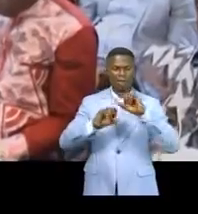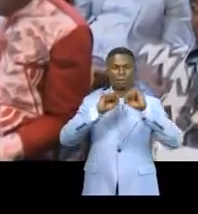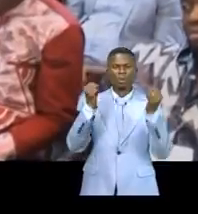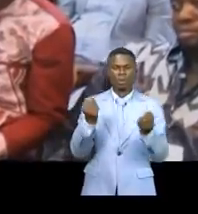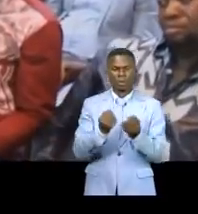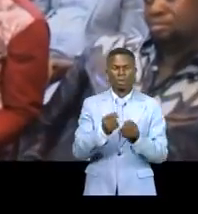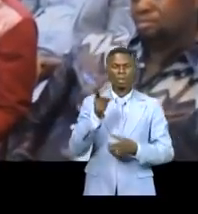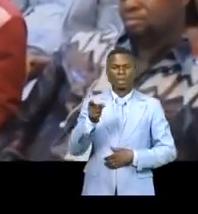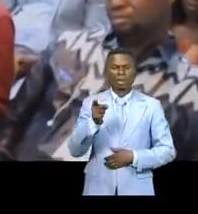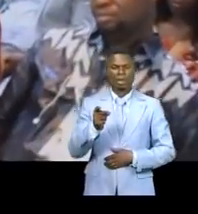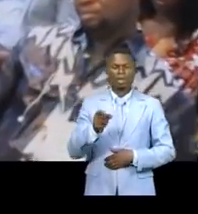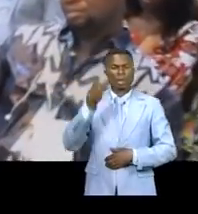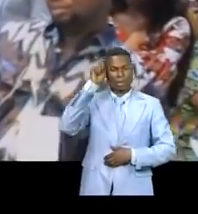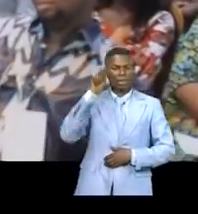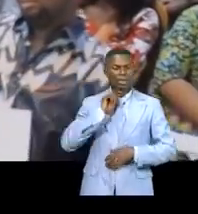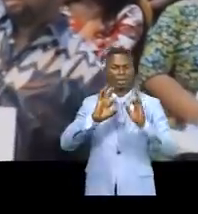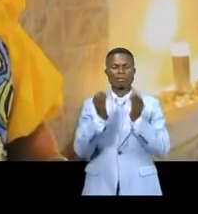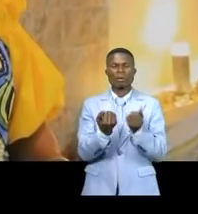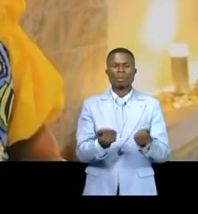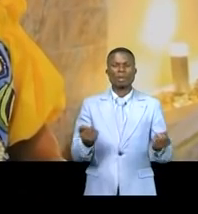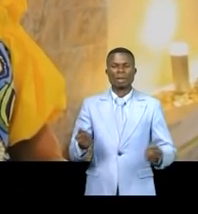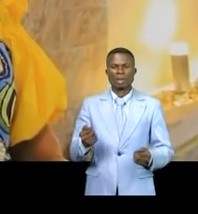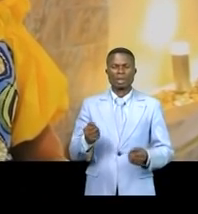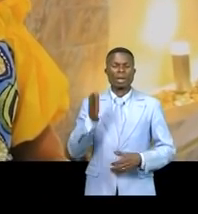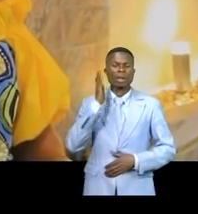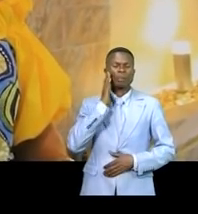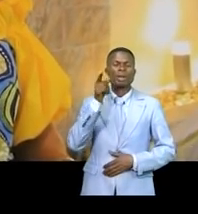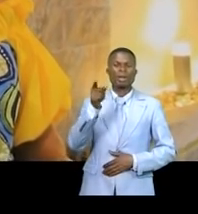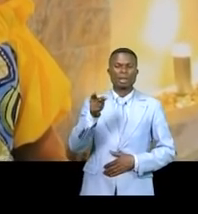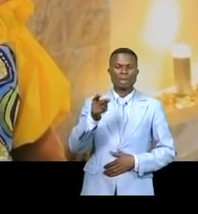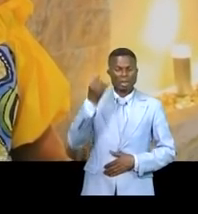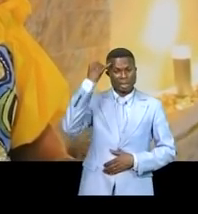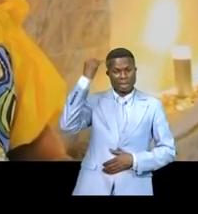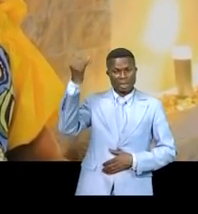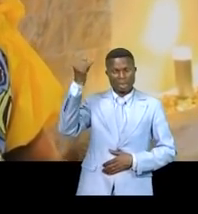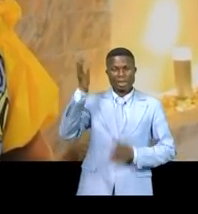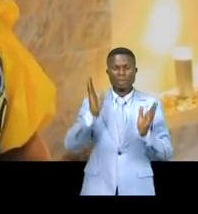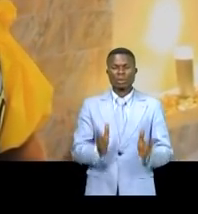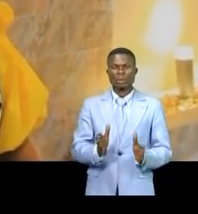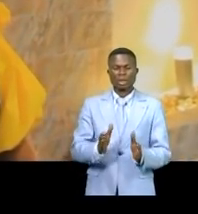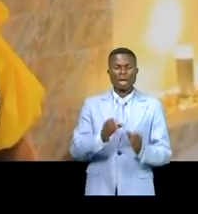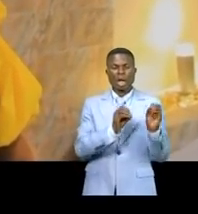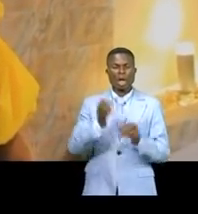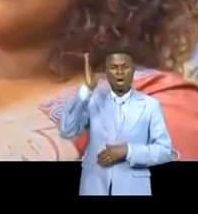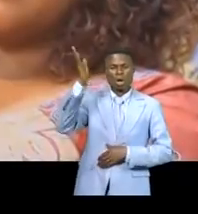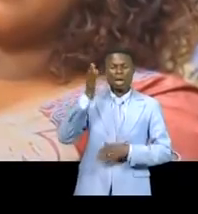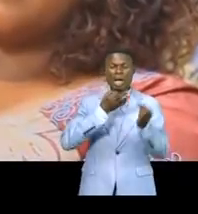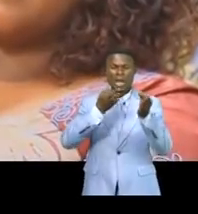Rose Boyata, et du genre famille et enfants, Maria Banzongo, l'initiatrice, a tenu une conférence pour